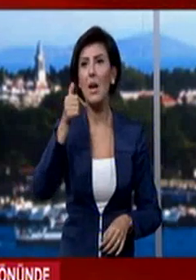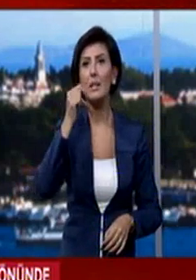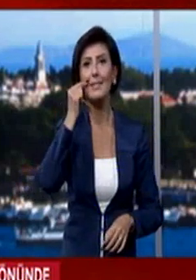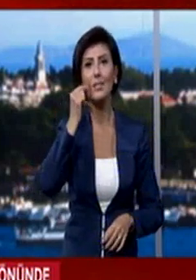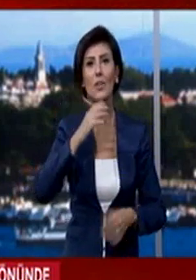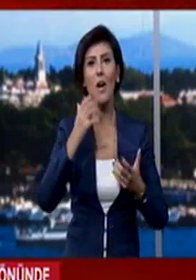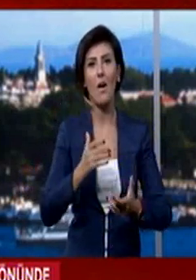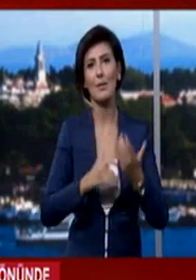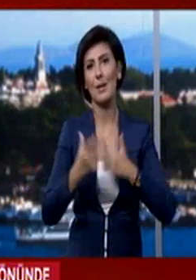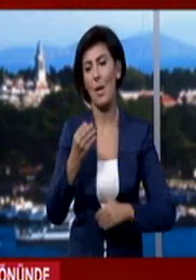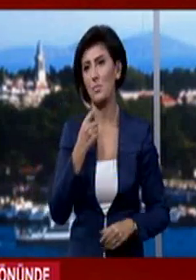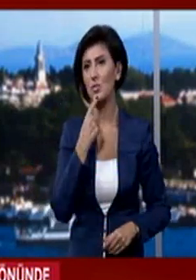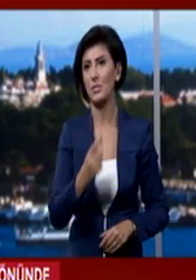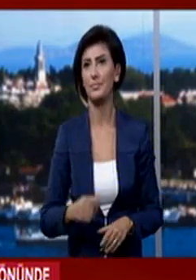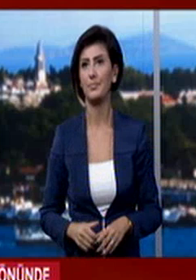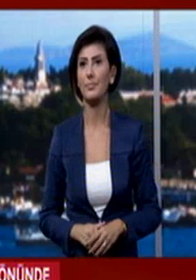ağır yaralanmıştı.